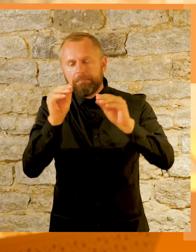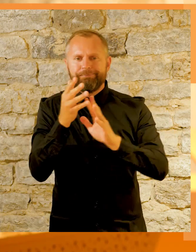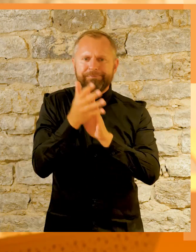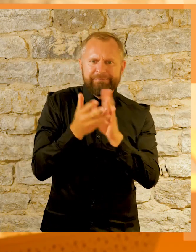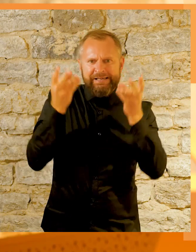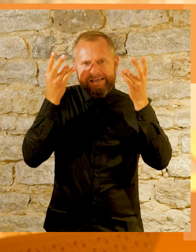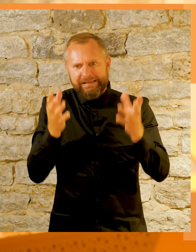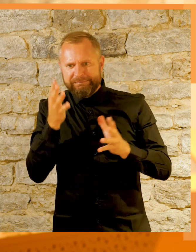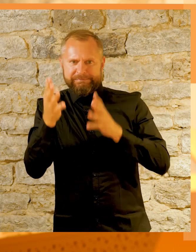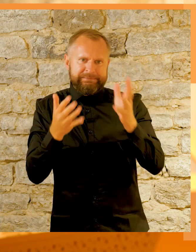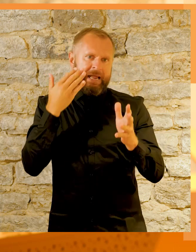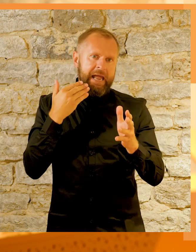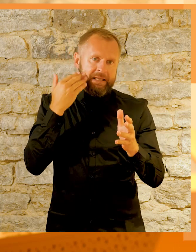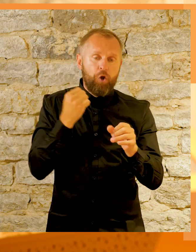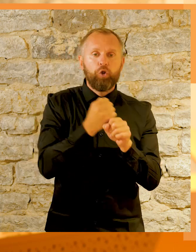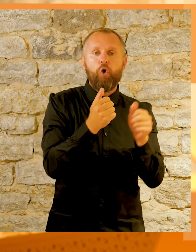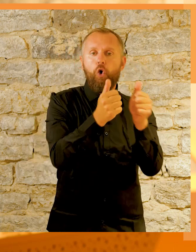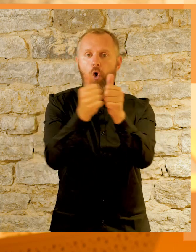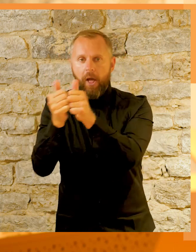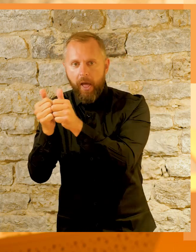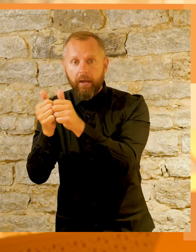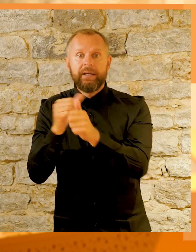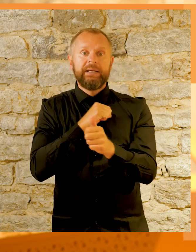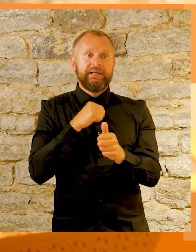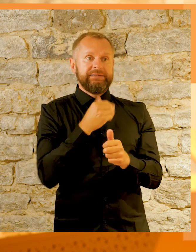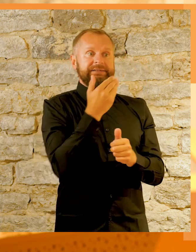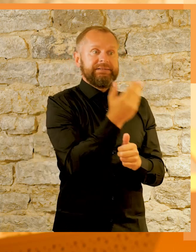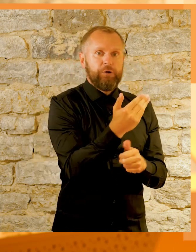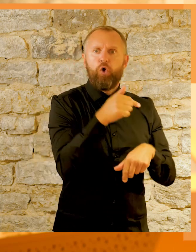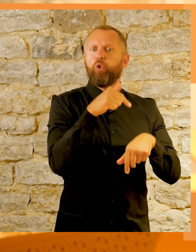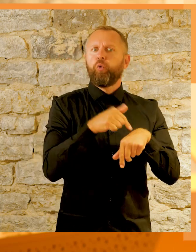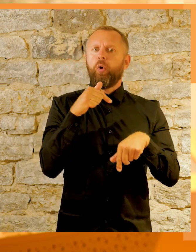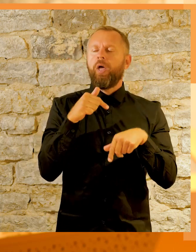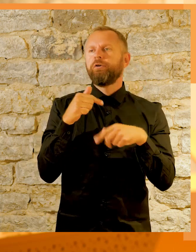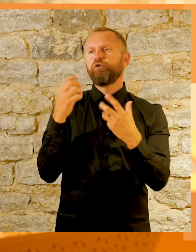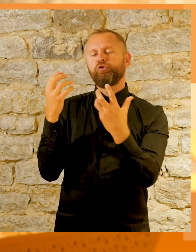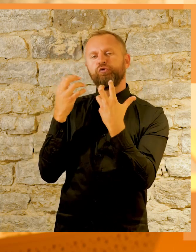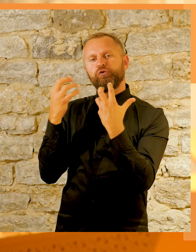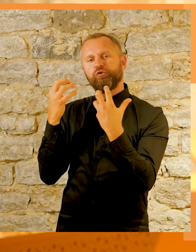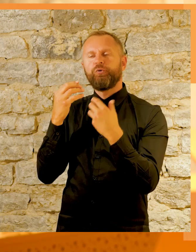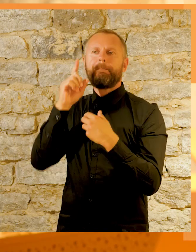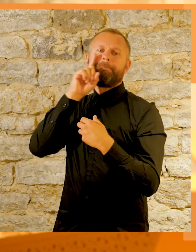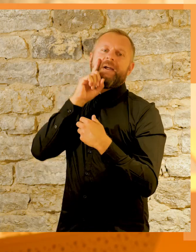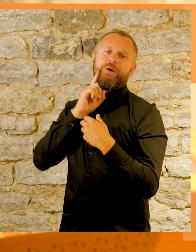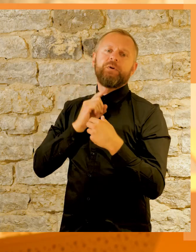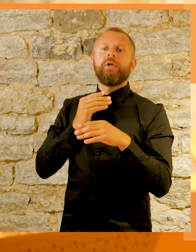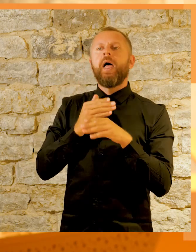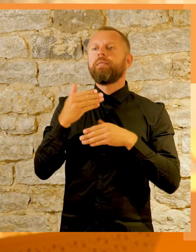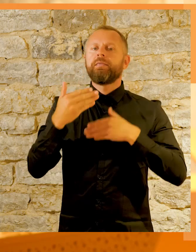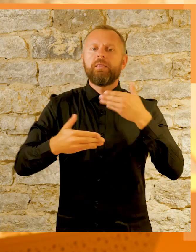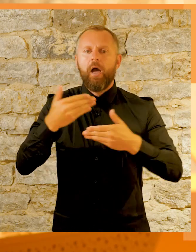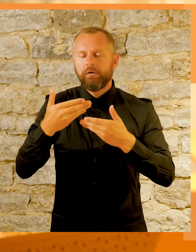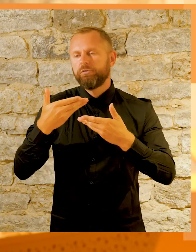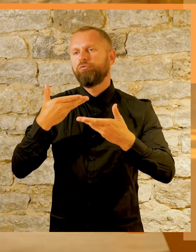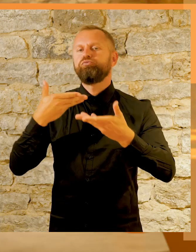tunnevad nii sinu kolleegid kui ka sina end hoituna ning edaspidi võib läbi saamine